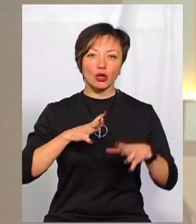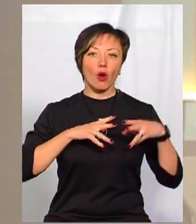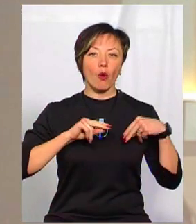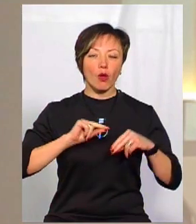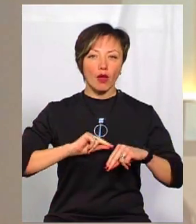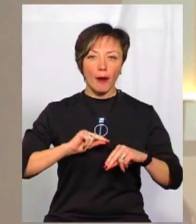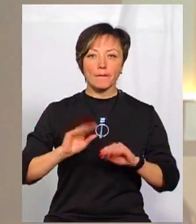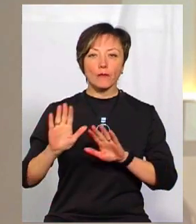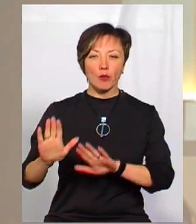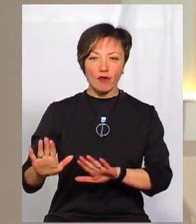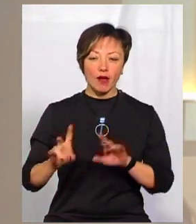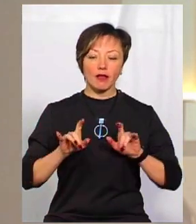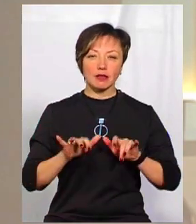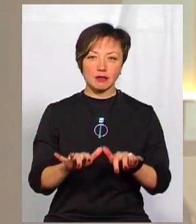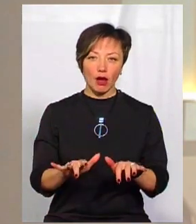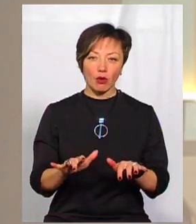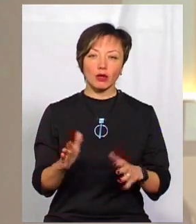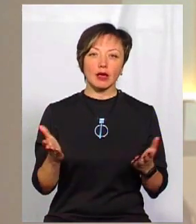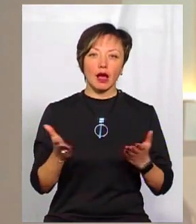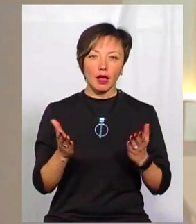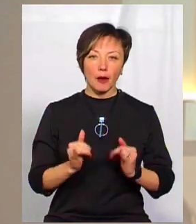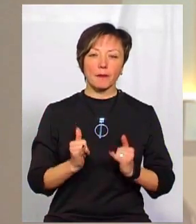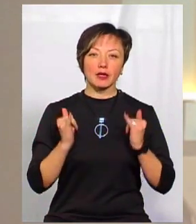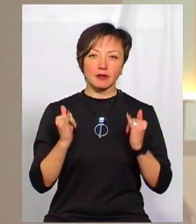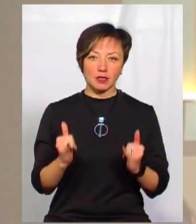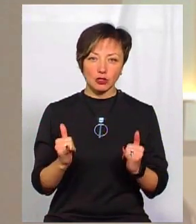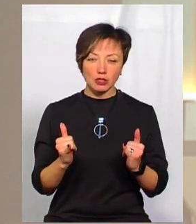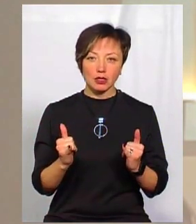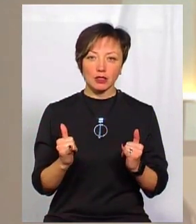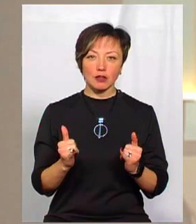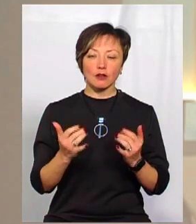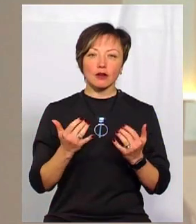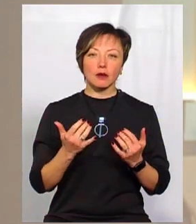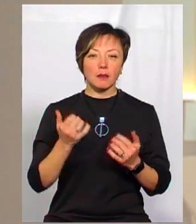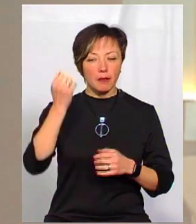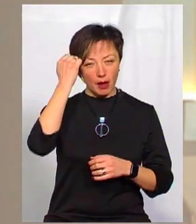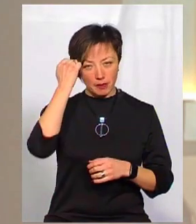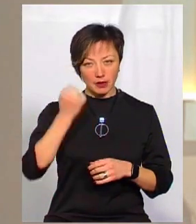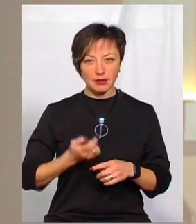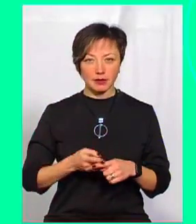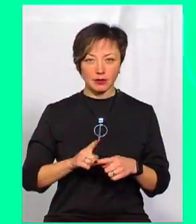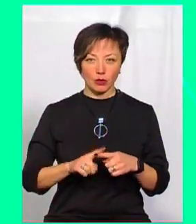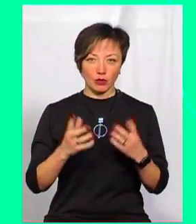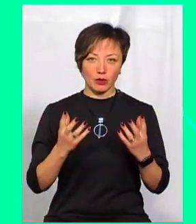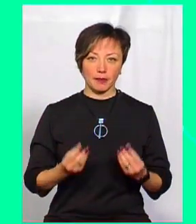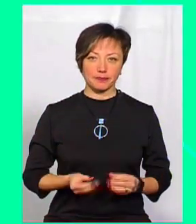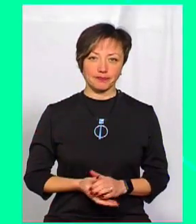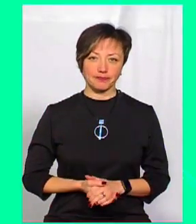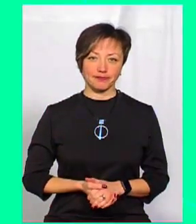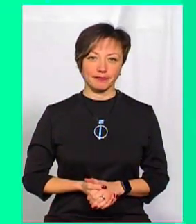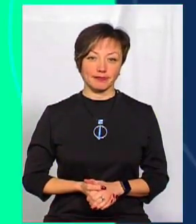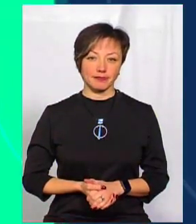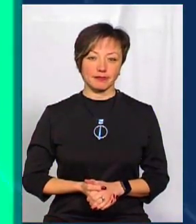колега, побувала на заході, який присвячений вшануванню їх пам'яті.